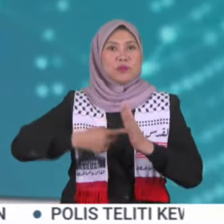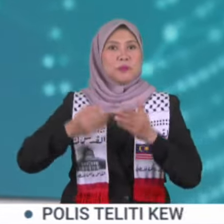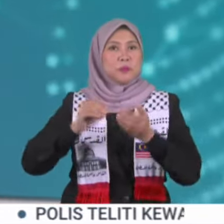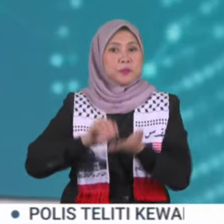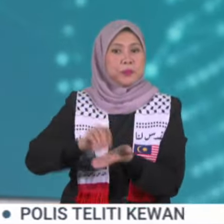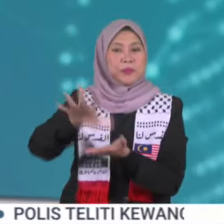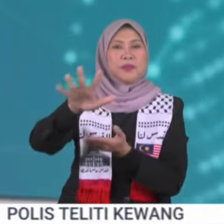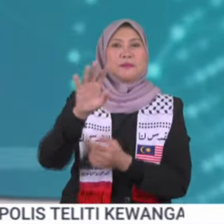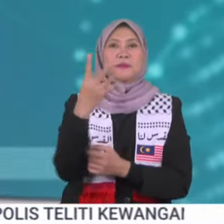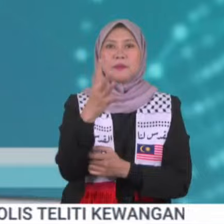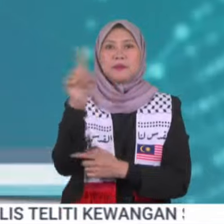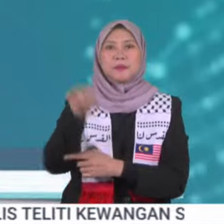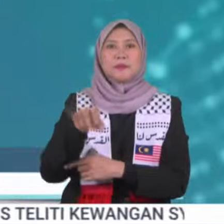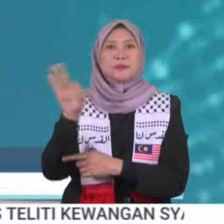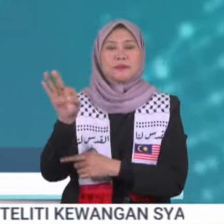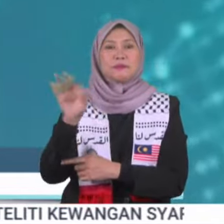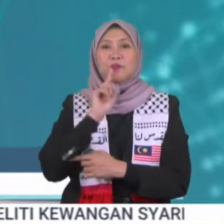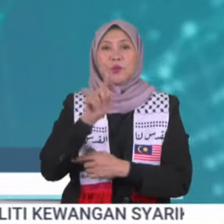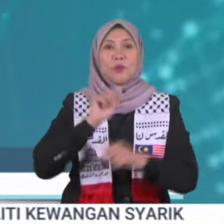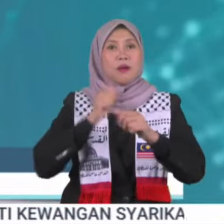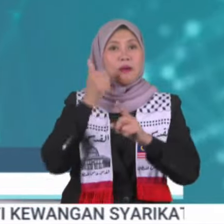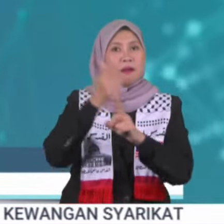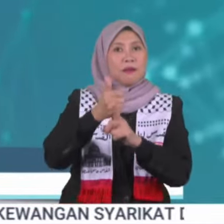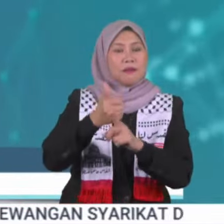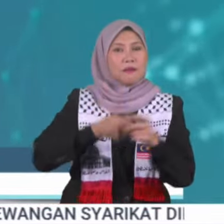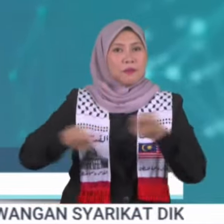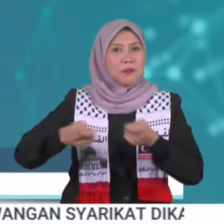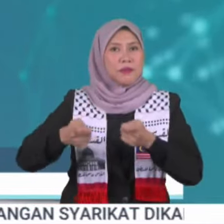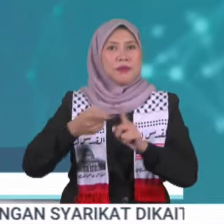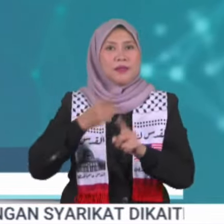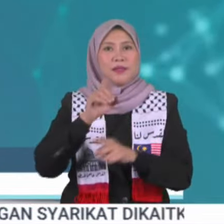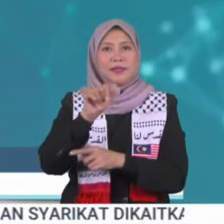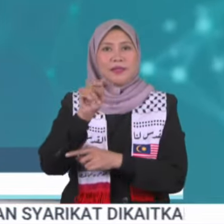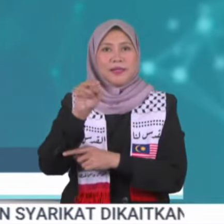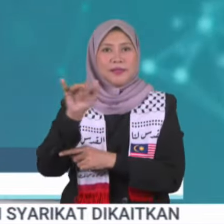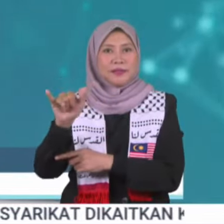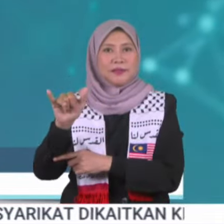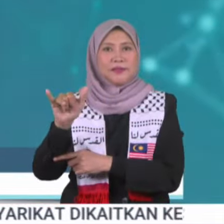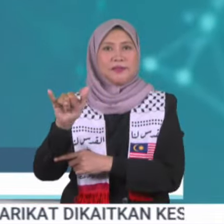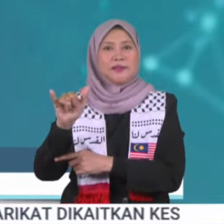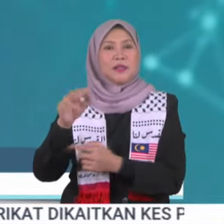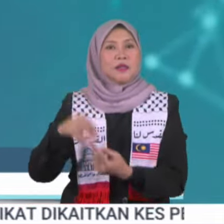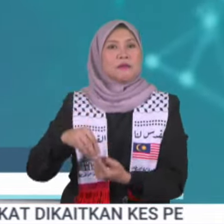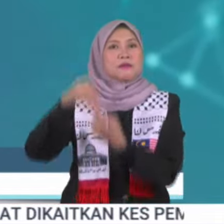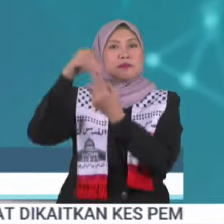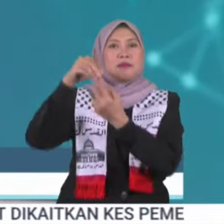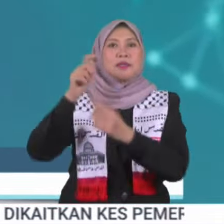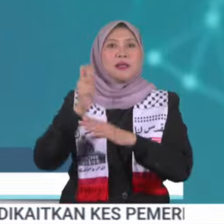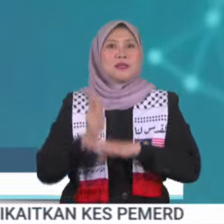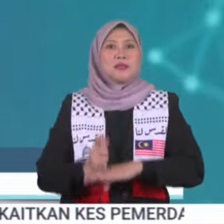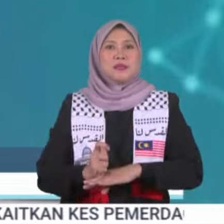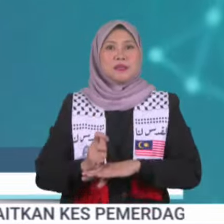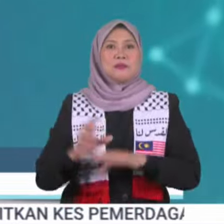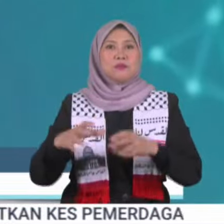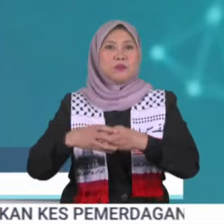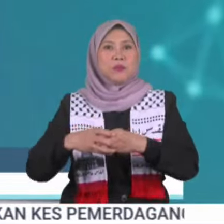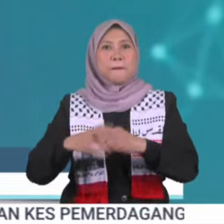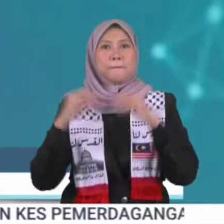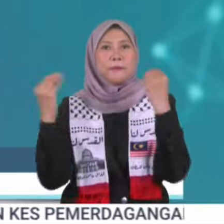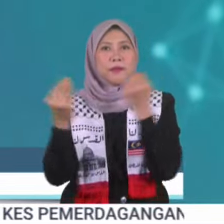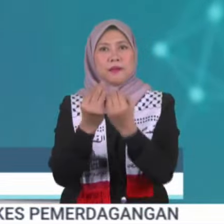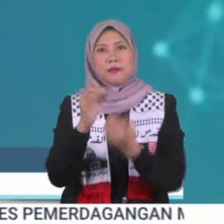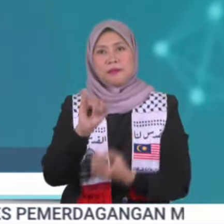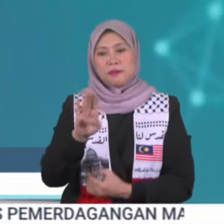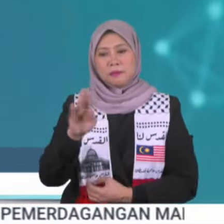ini. Telefilm arahan Danny Alamsyah itu mengangkat keunikan tradisi Puah Kumbu masyarakat Iban di